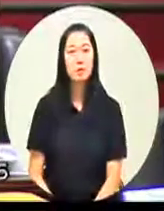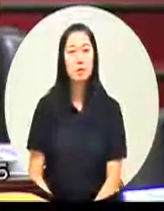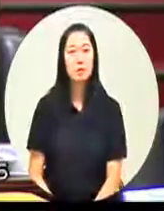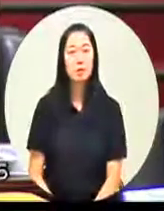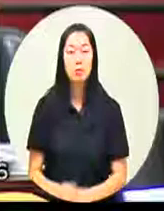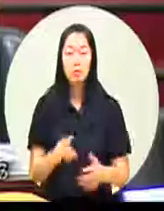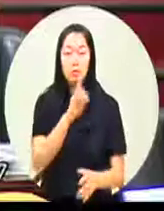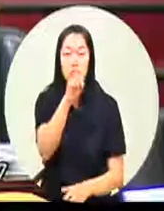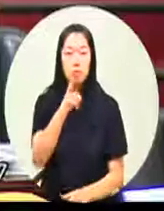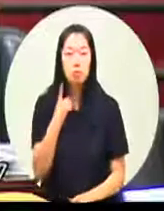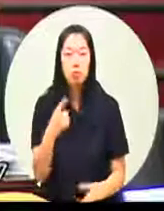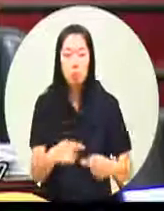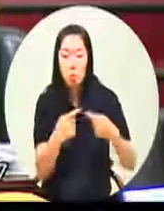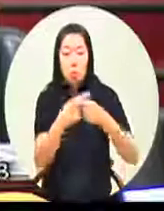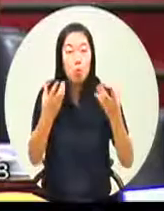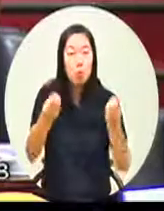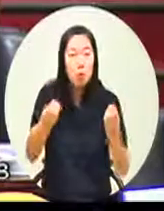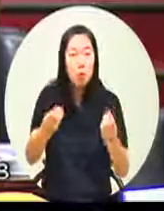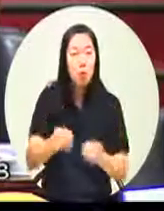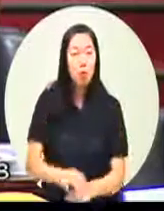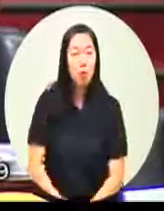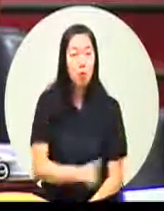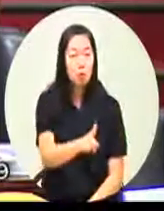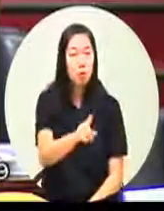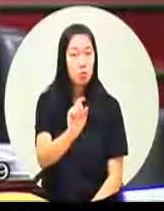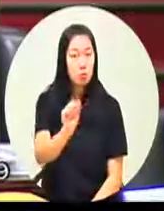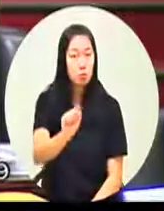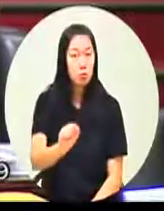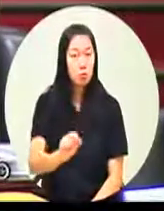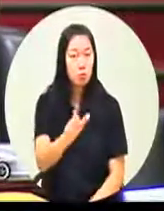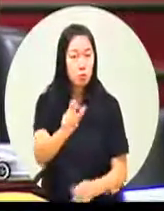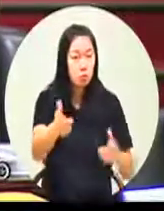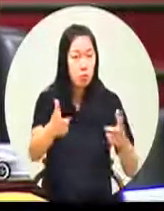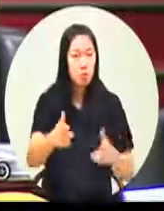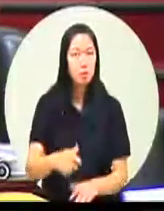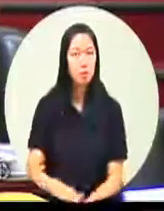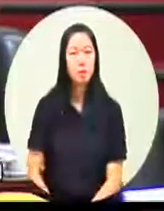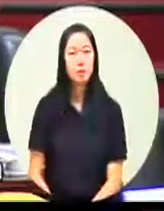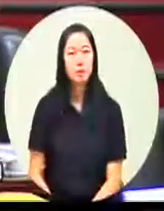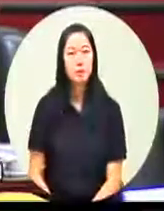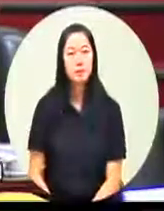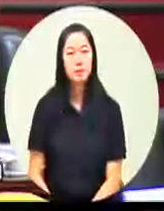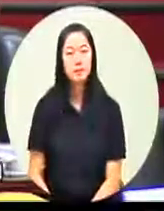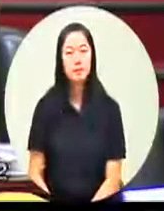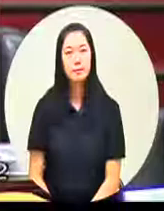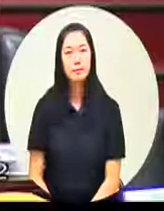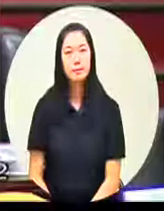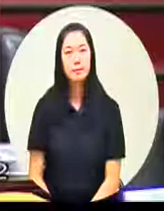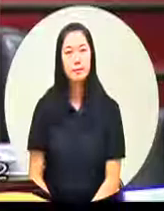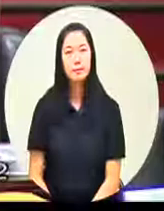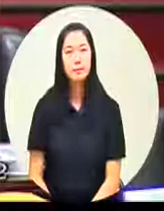为现在没有声音哦。好，你不要以为没有声音了，哦，好不好？好，局长请坐。